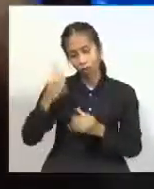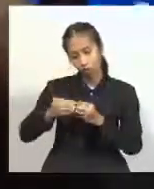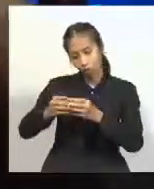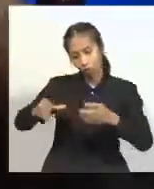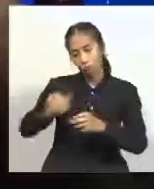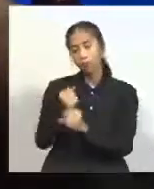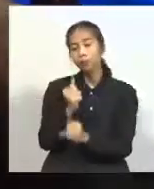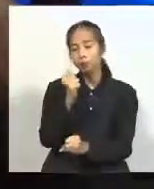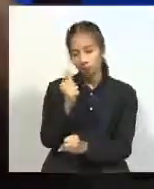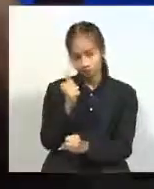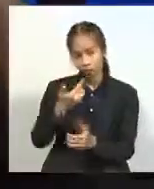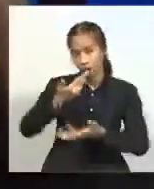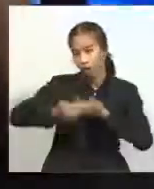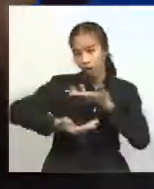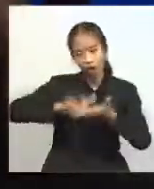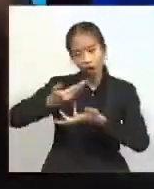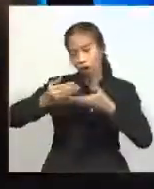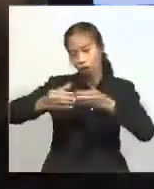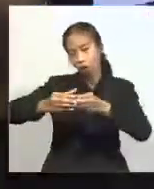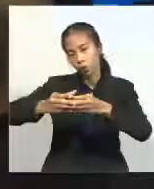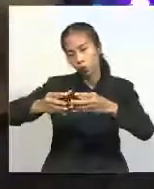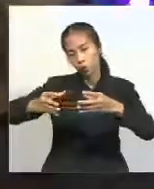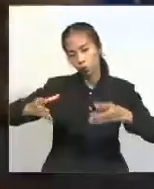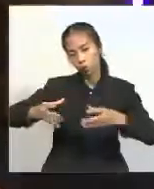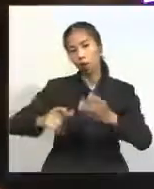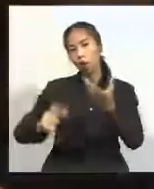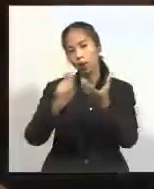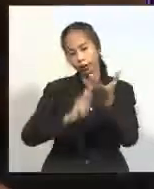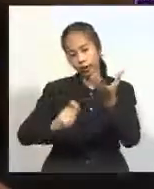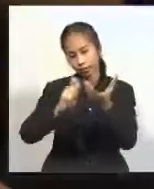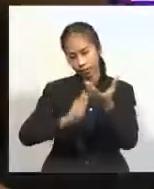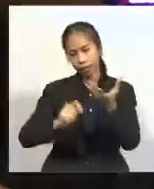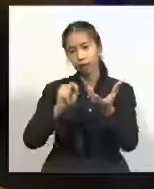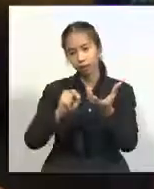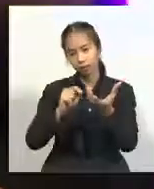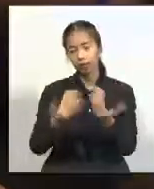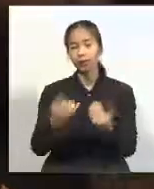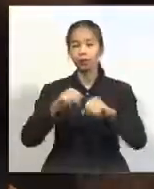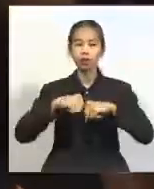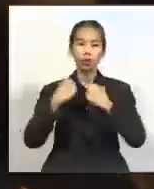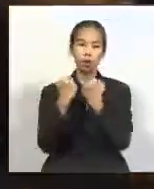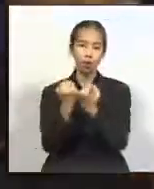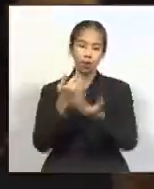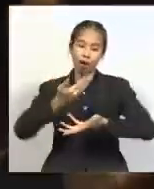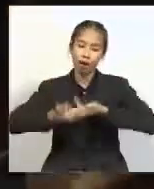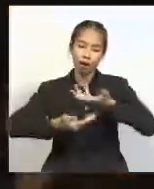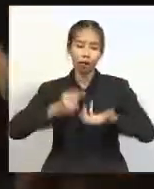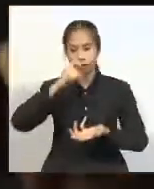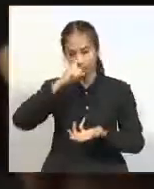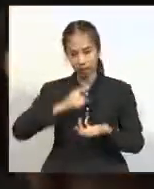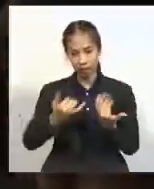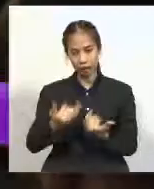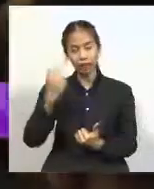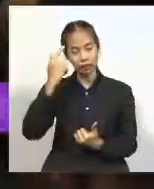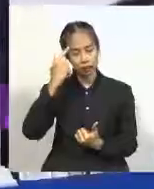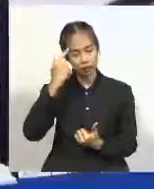องและตลาดค้าปลีกที่เติบโตเป็นอันดับหนึ่งของเอเชียตะวันออกเฉียงใต้และสมาคมค้าปลีกไทยยังคาดการว่